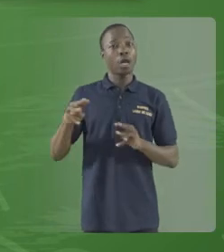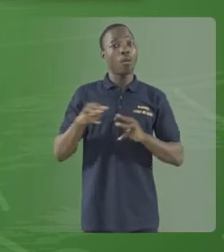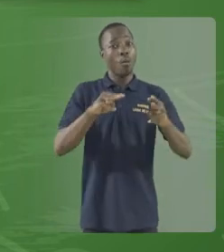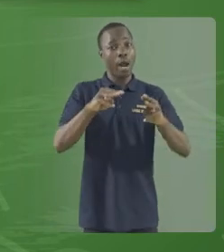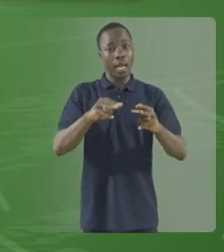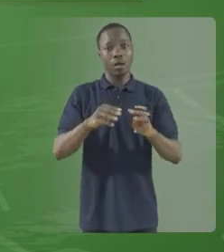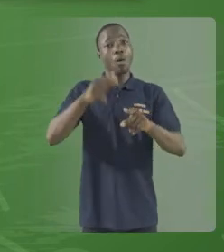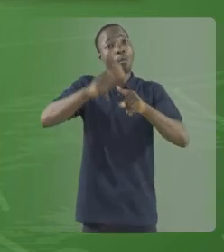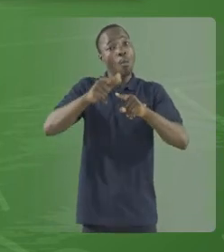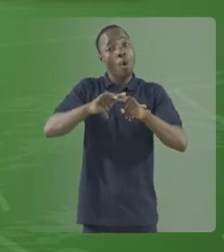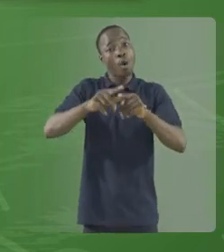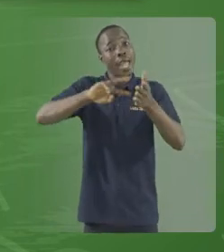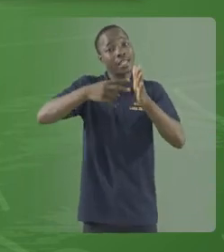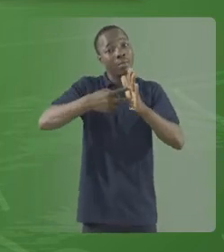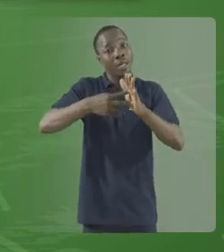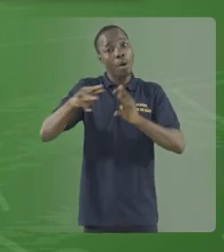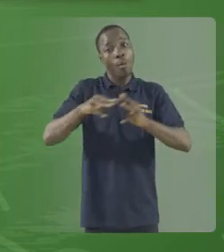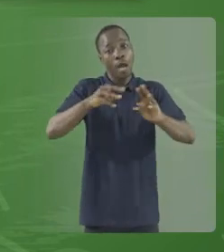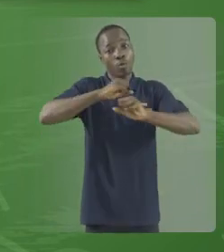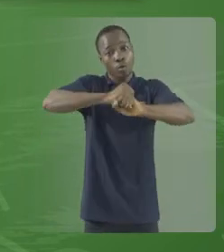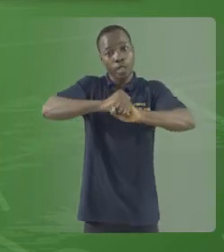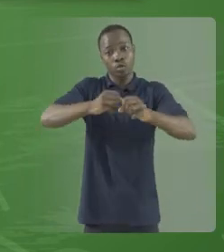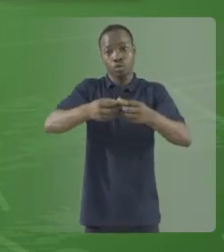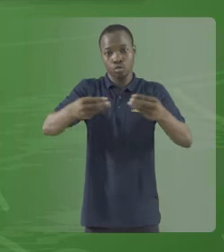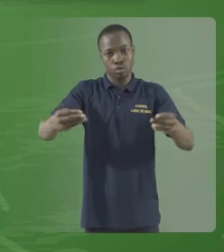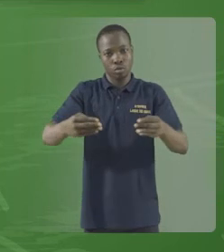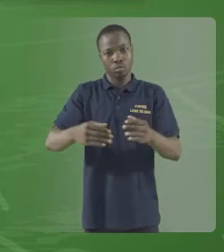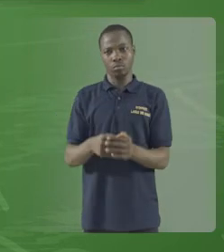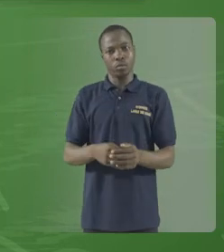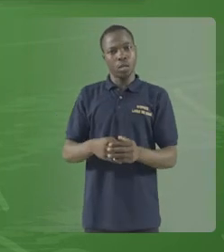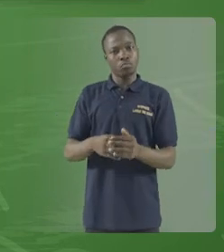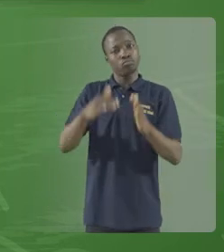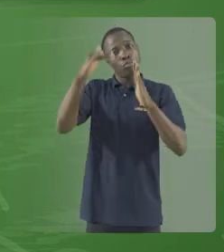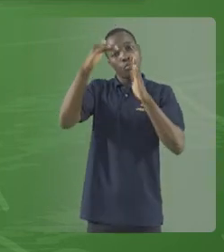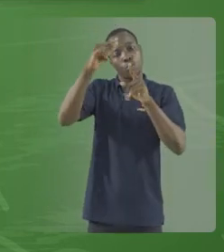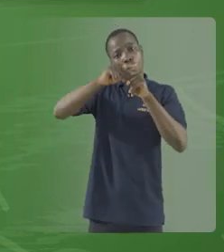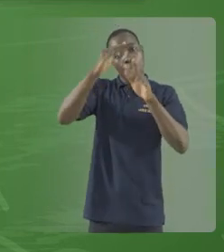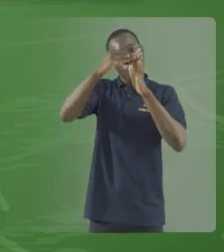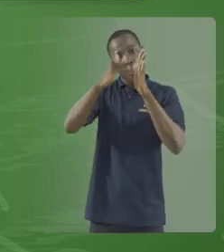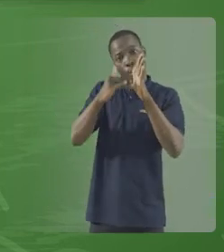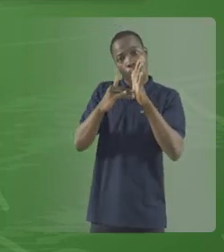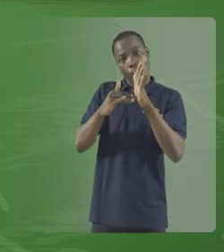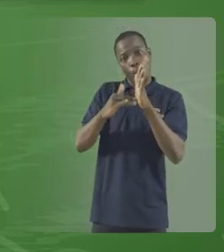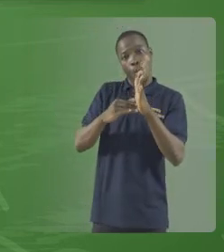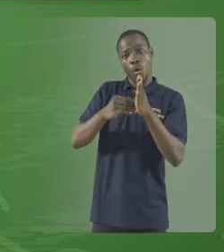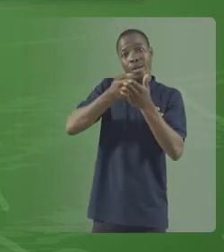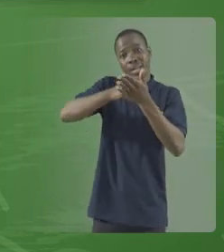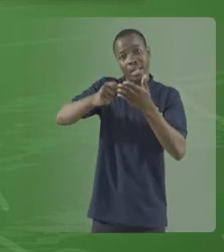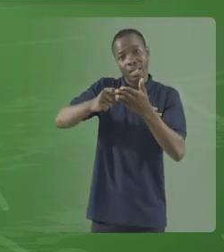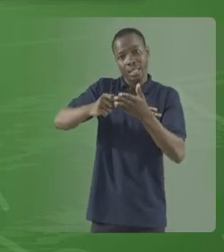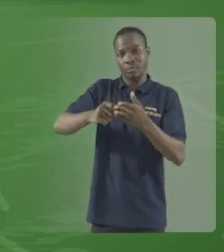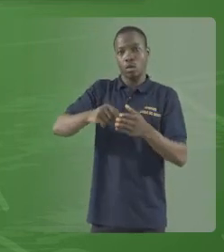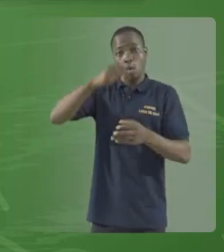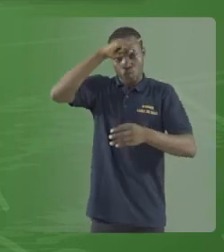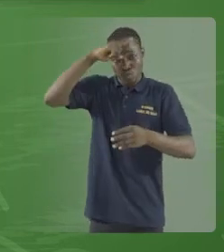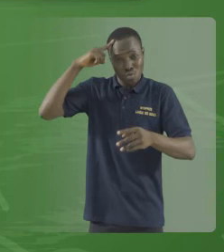de protection des sols en regardant les mots et groupes de mots qui vous ont été